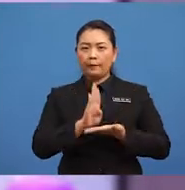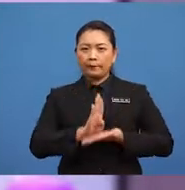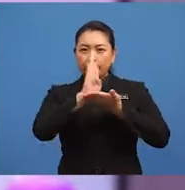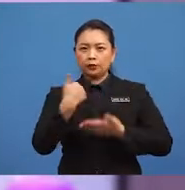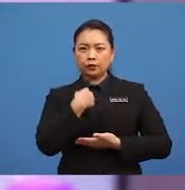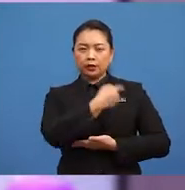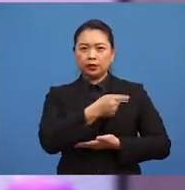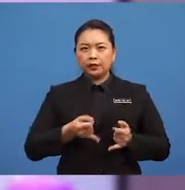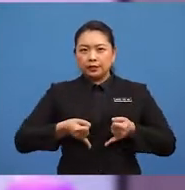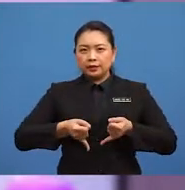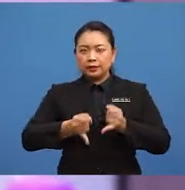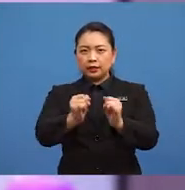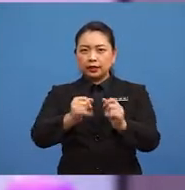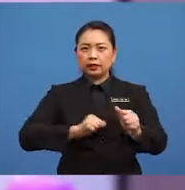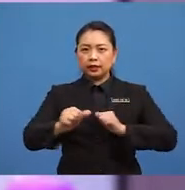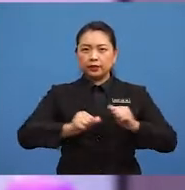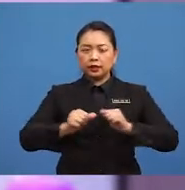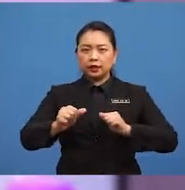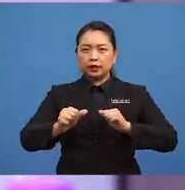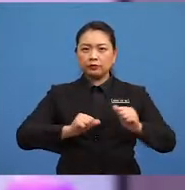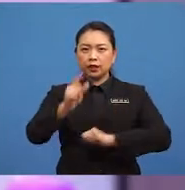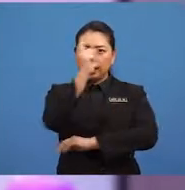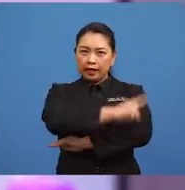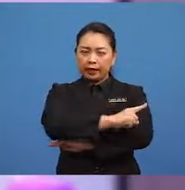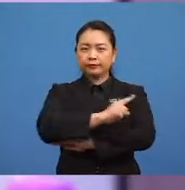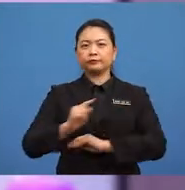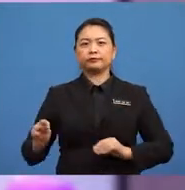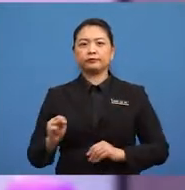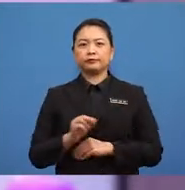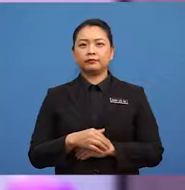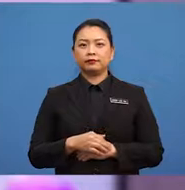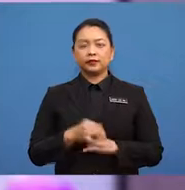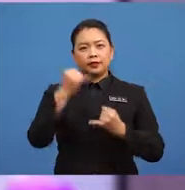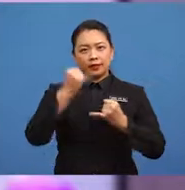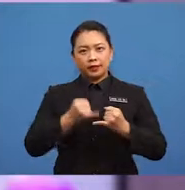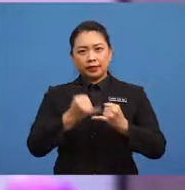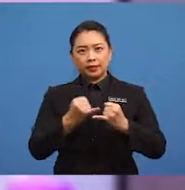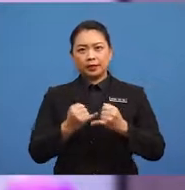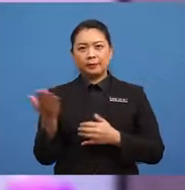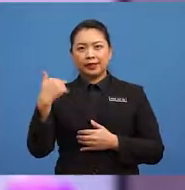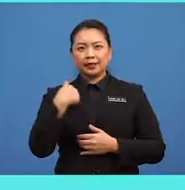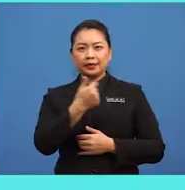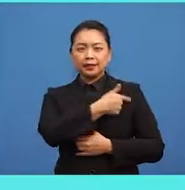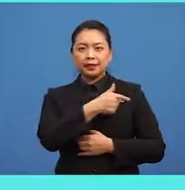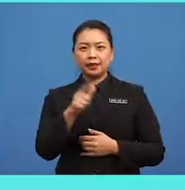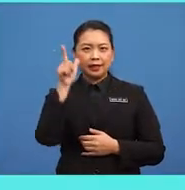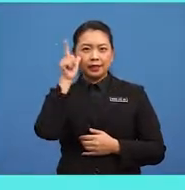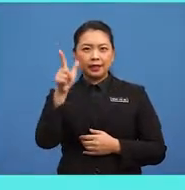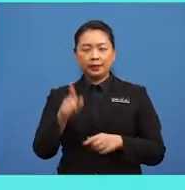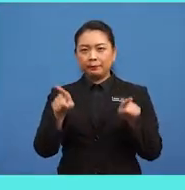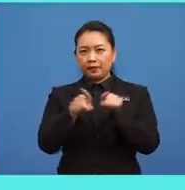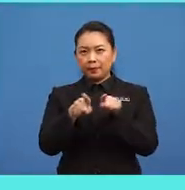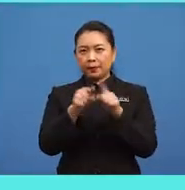kita menjalankan aktiviti-aktiviti harian. Akhir sekali, mari kita lihat